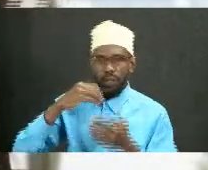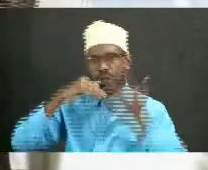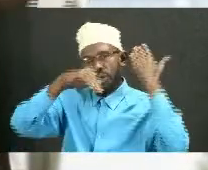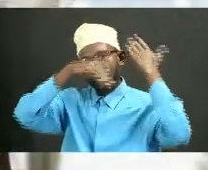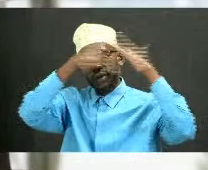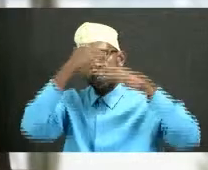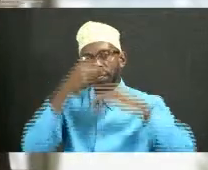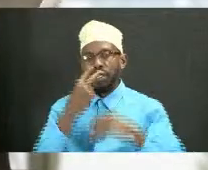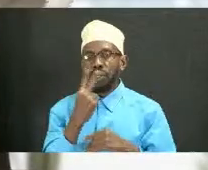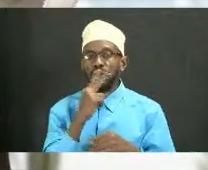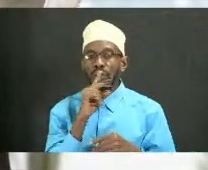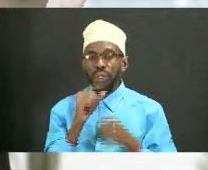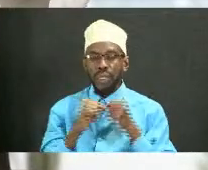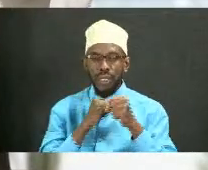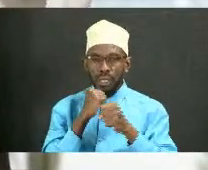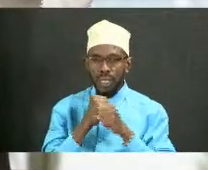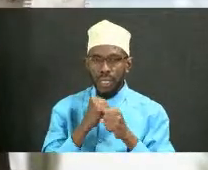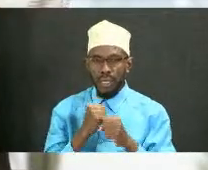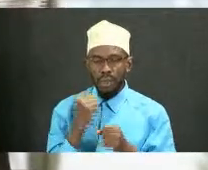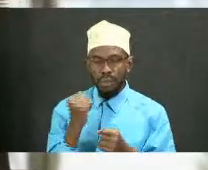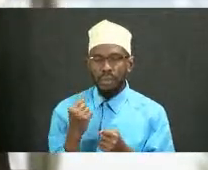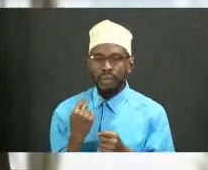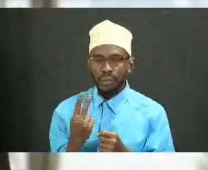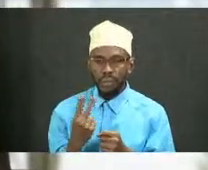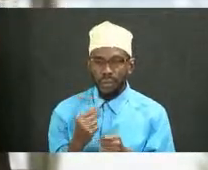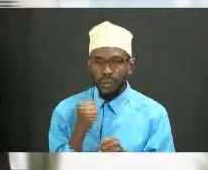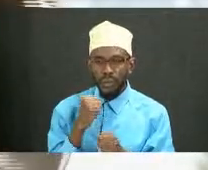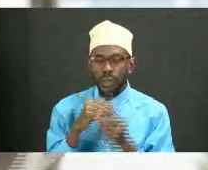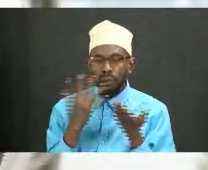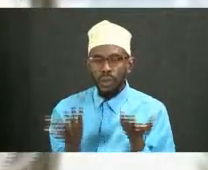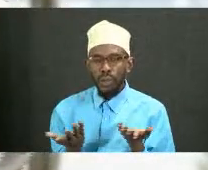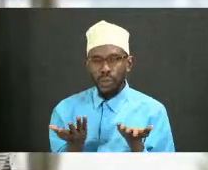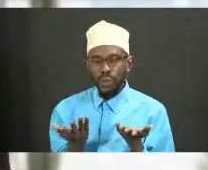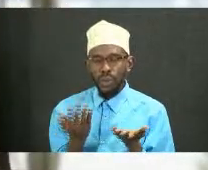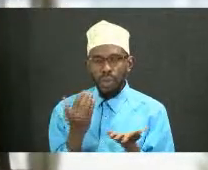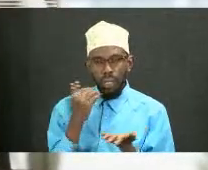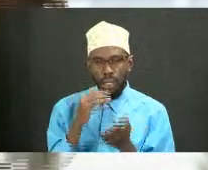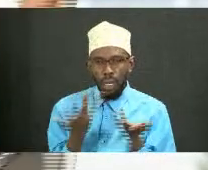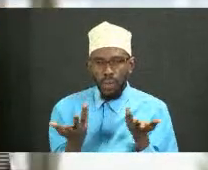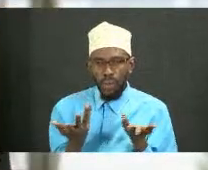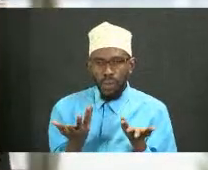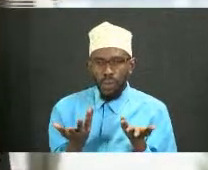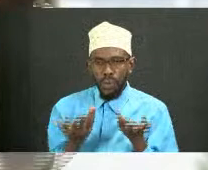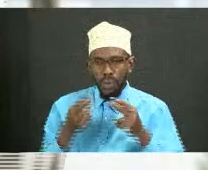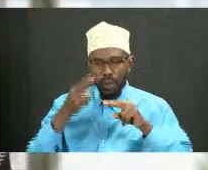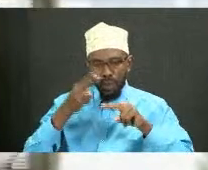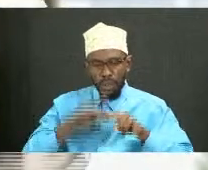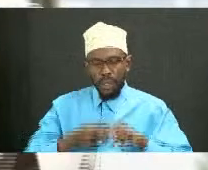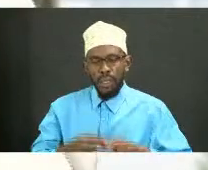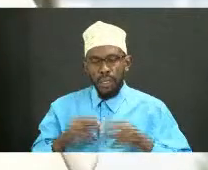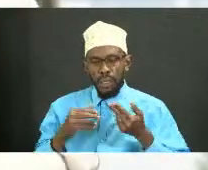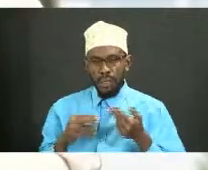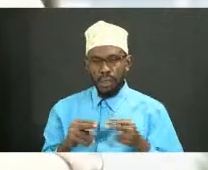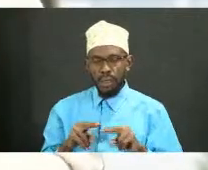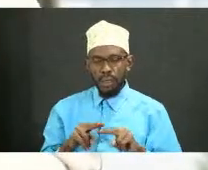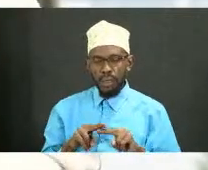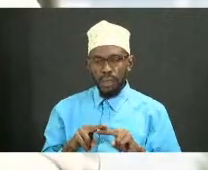inshallah baada ya miaka 2, miaka 3 nataka kuoa. Nitaweza vipi yani kustahimili ama